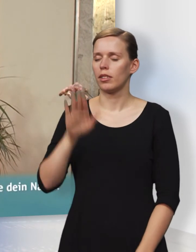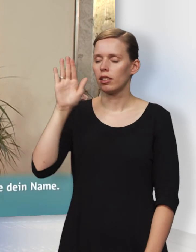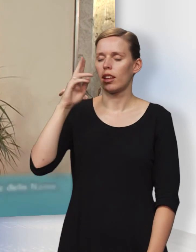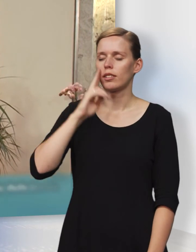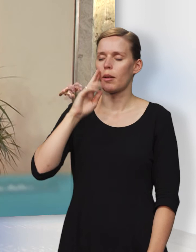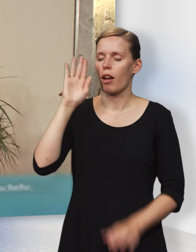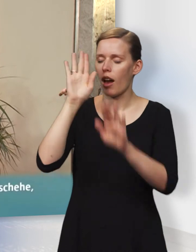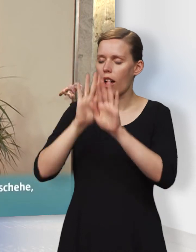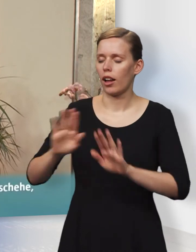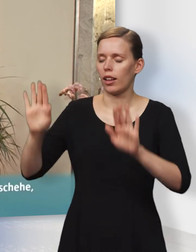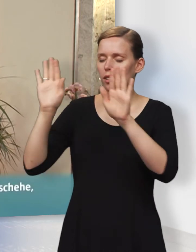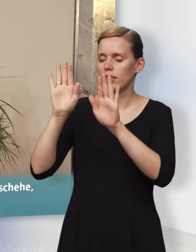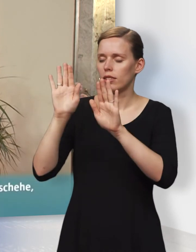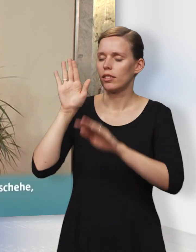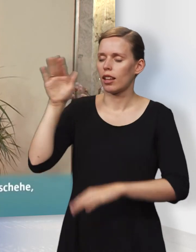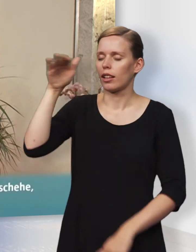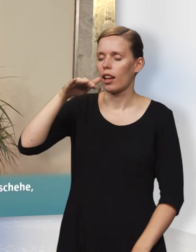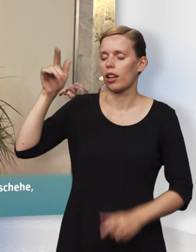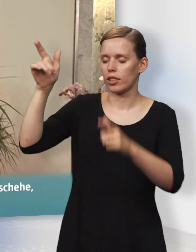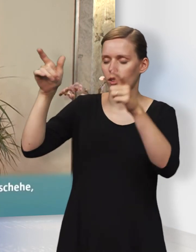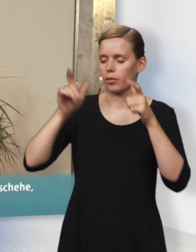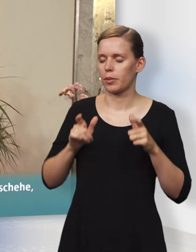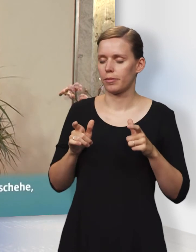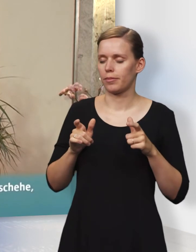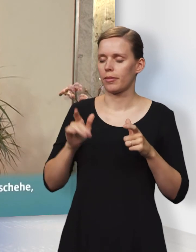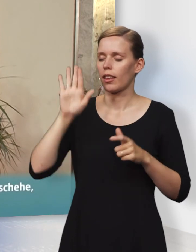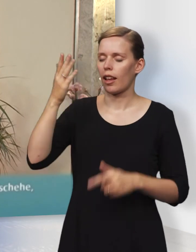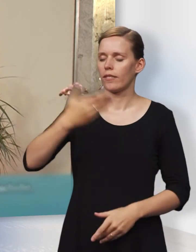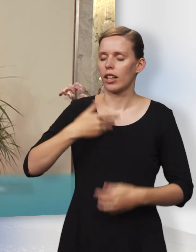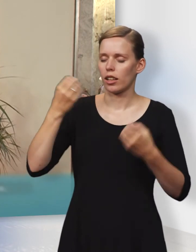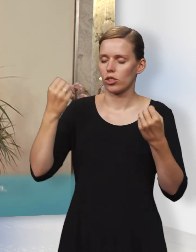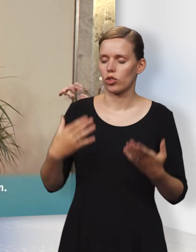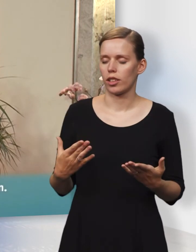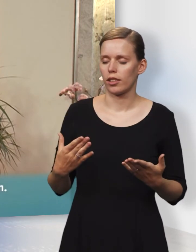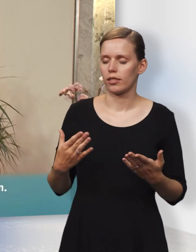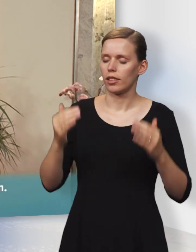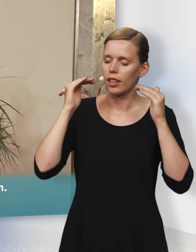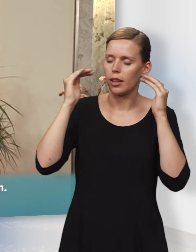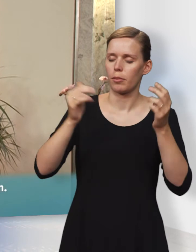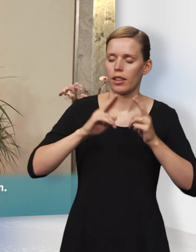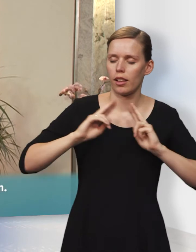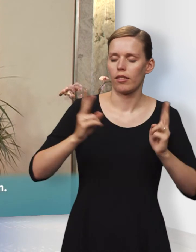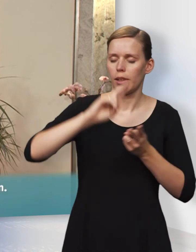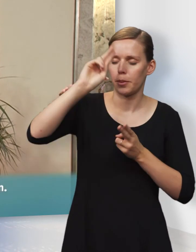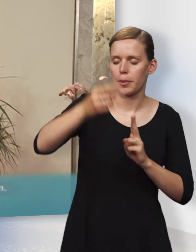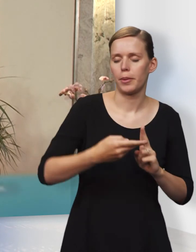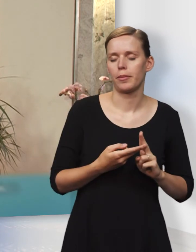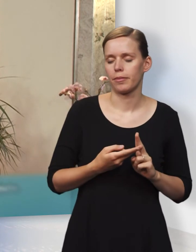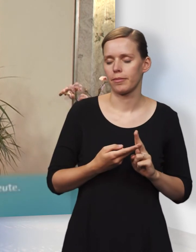werde dein Name, dein Reich komme, dein Wille geschehe, wie im Himmel, so auf